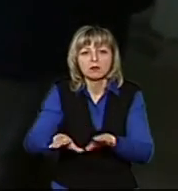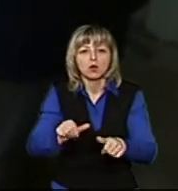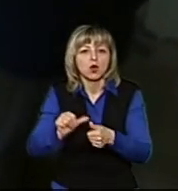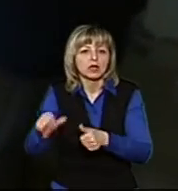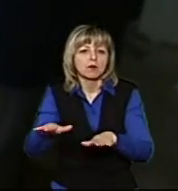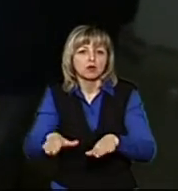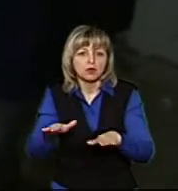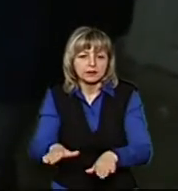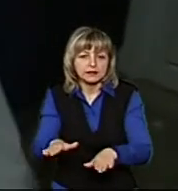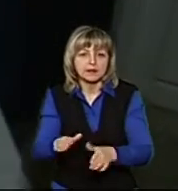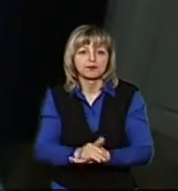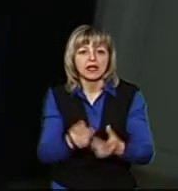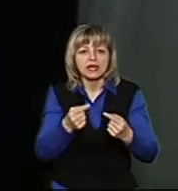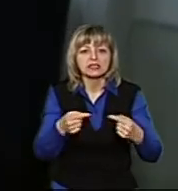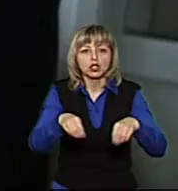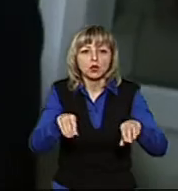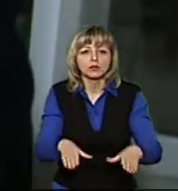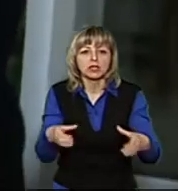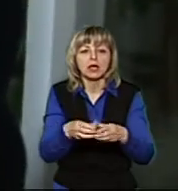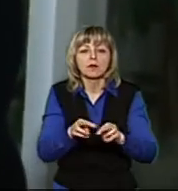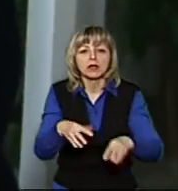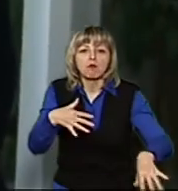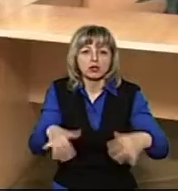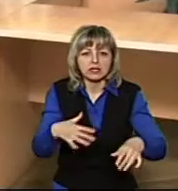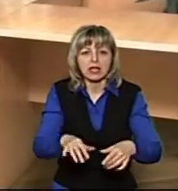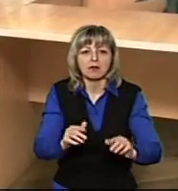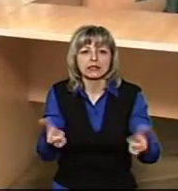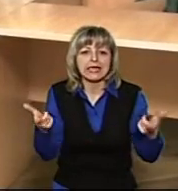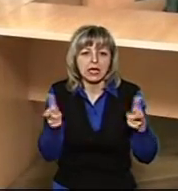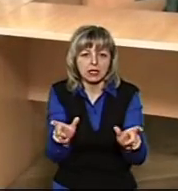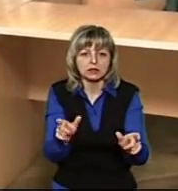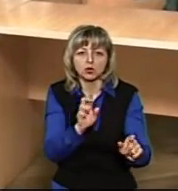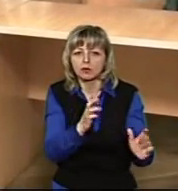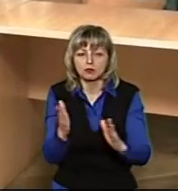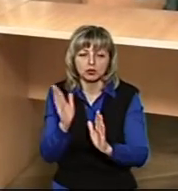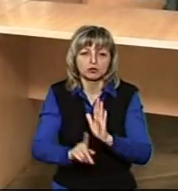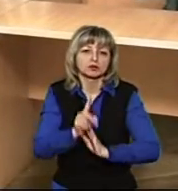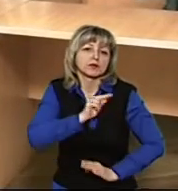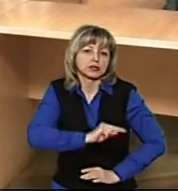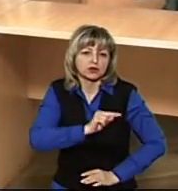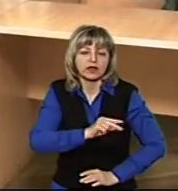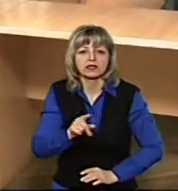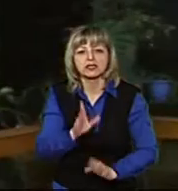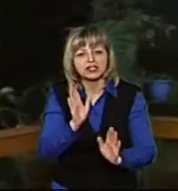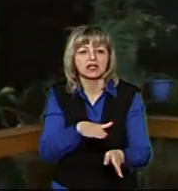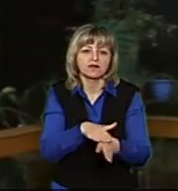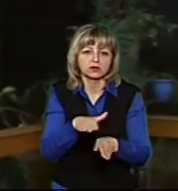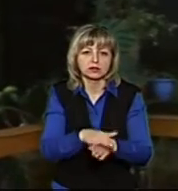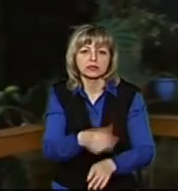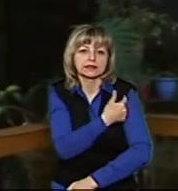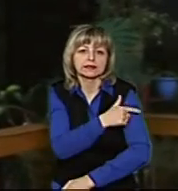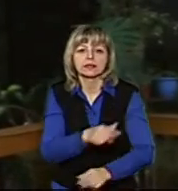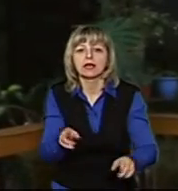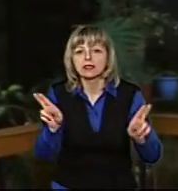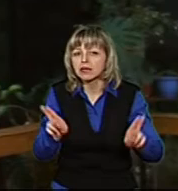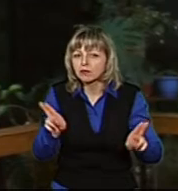актовому залі. Згідно з постановою Кабміну про послаблення карантину, бібліотеки можуть відновити свою діяльність за дотриманням санітарних вимог.